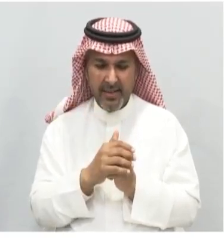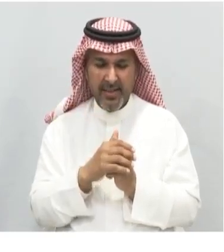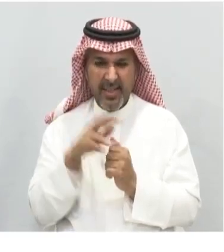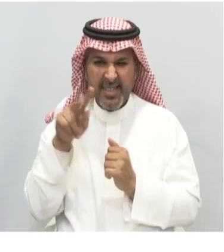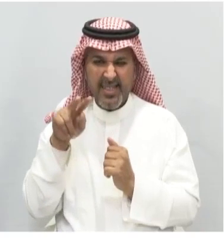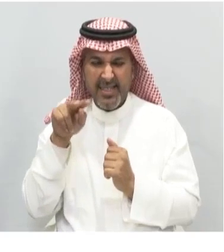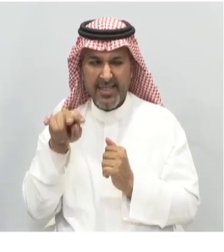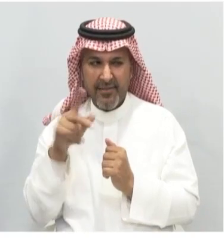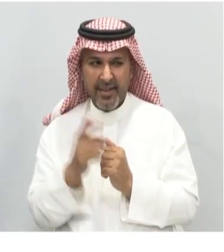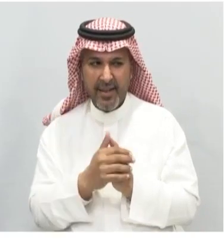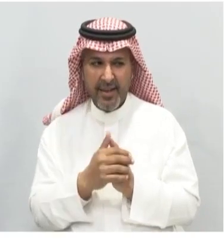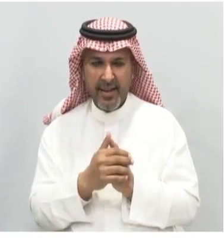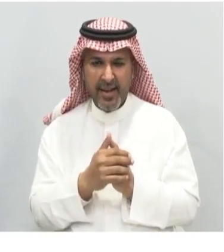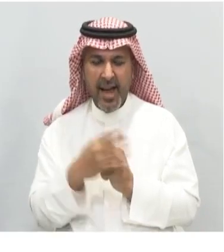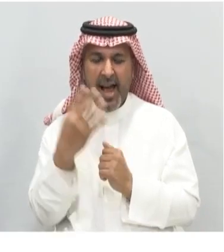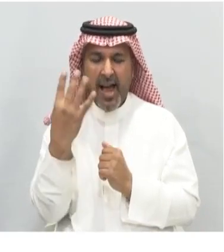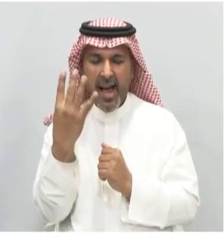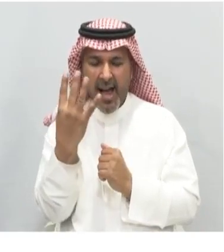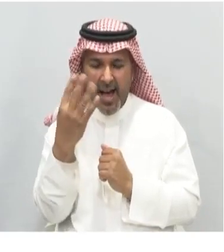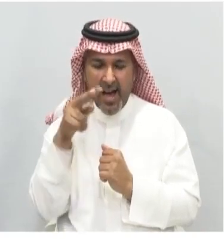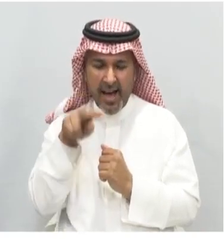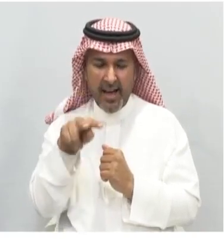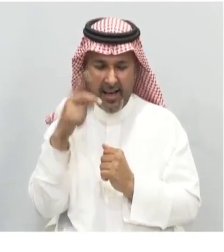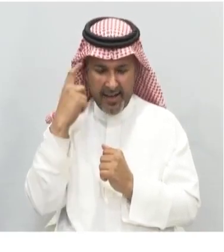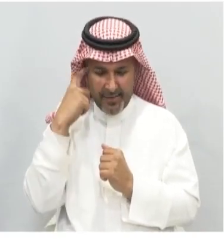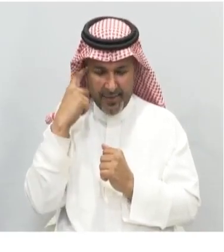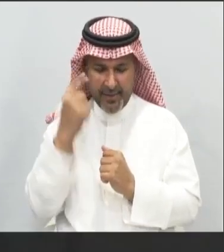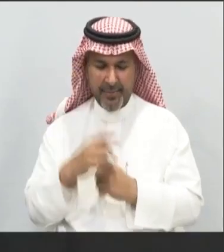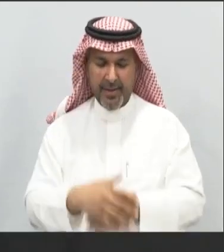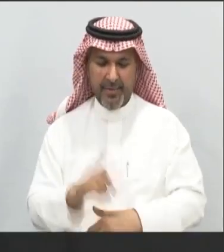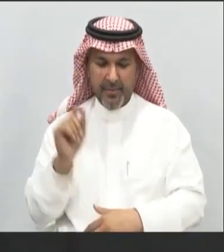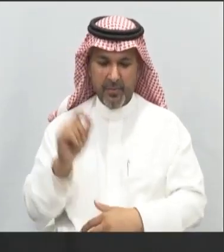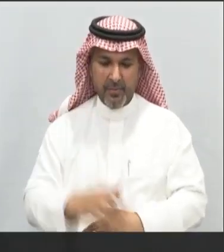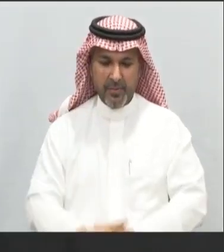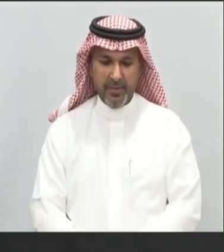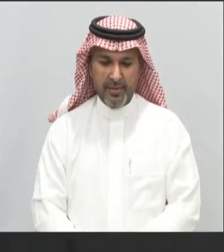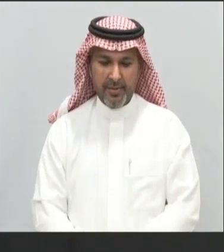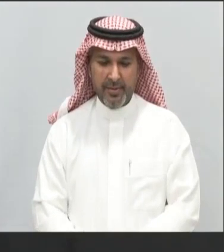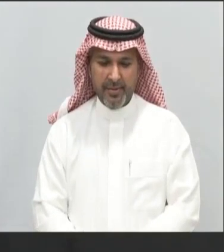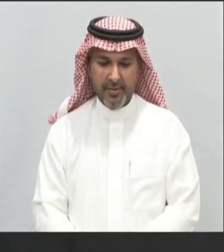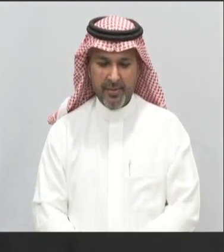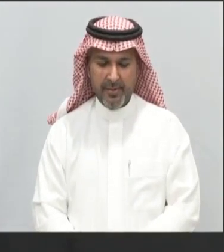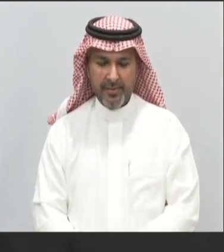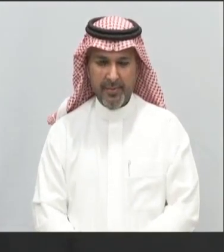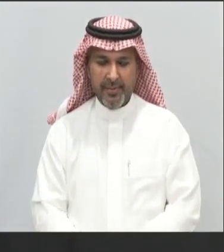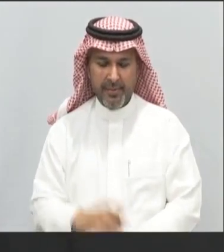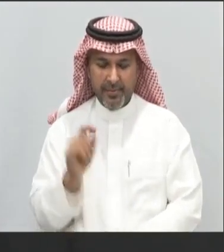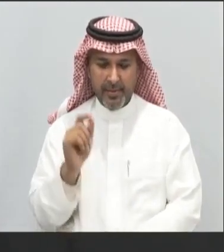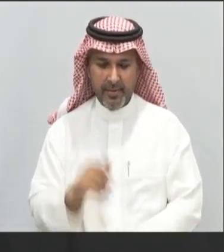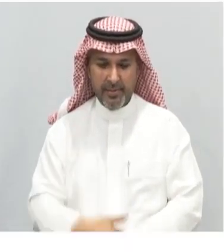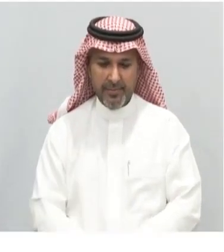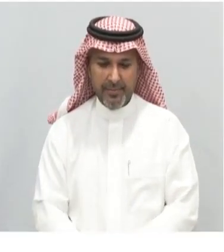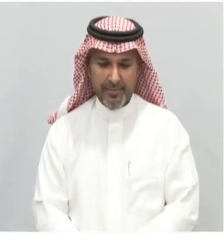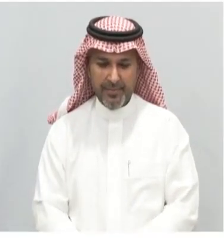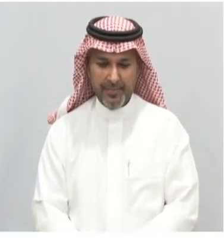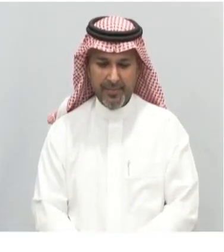صفرين ابنائي وبناتي اذا سيكون هنا صفرين اذا هي 400 الاجابه وصلتوا لها مبدعين بارك الله